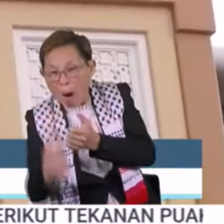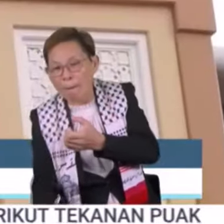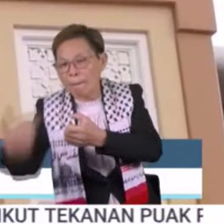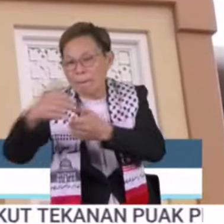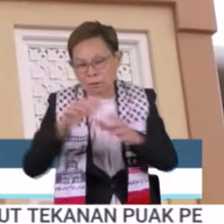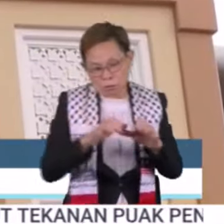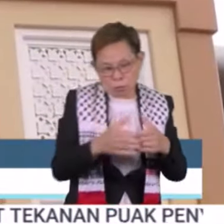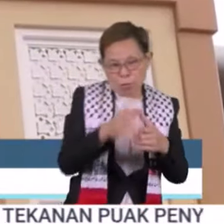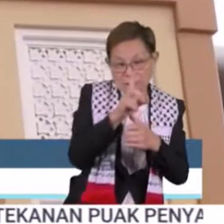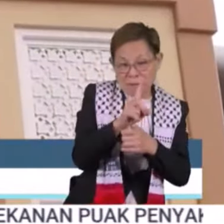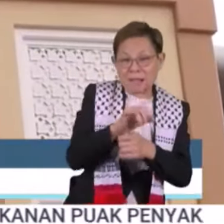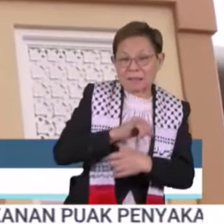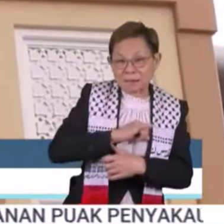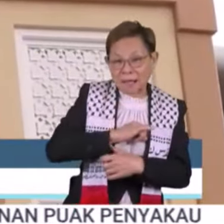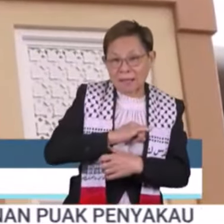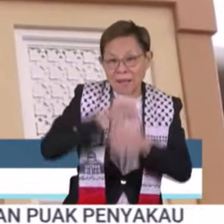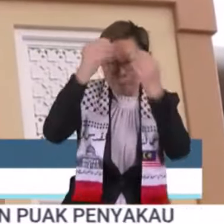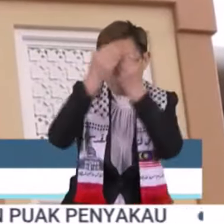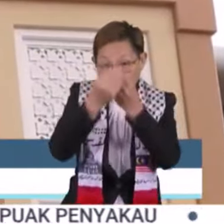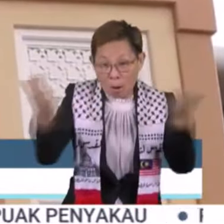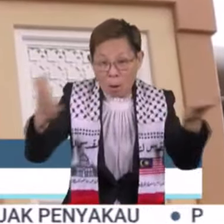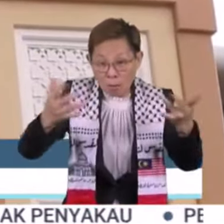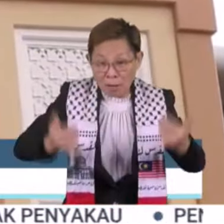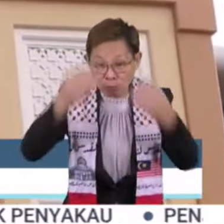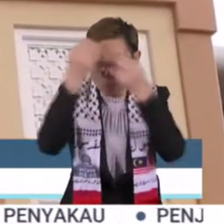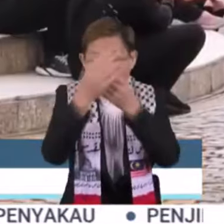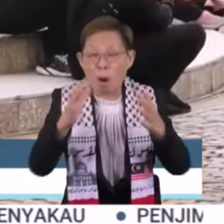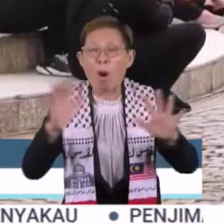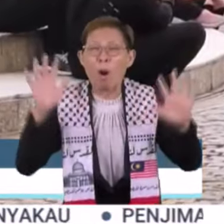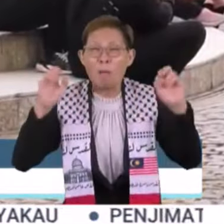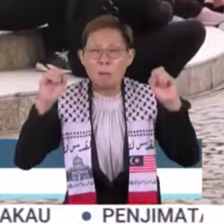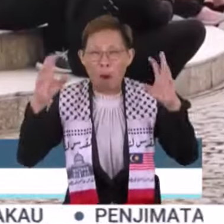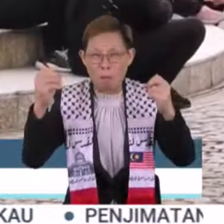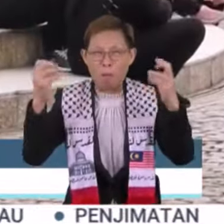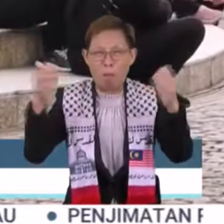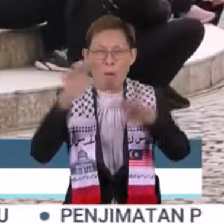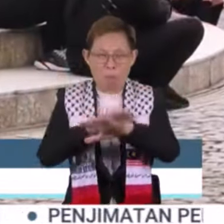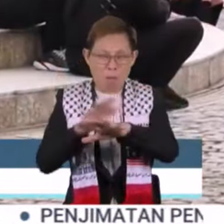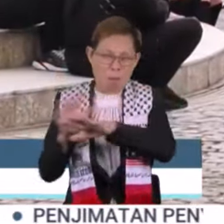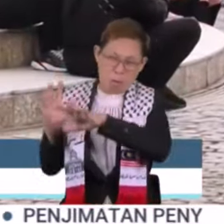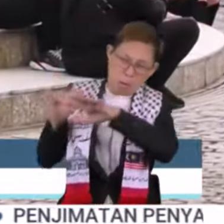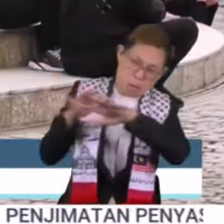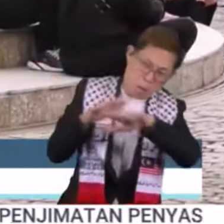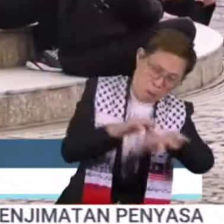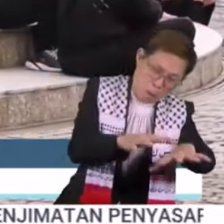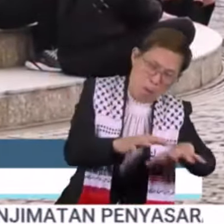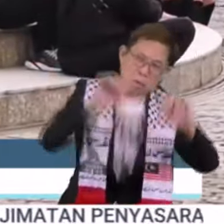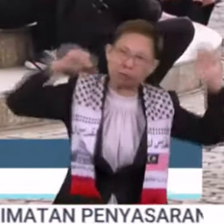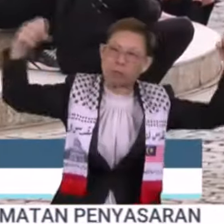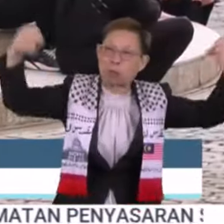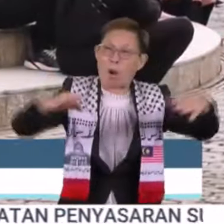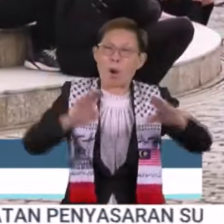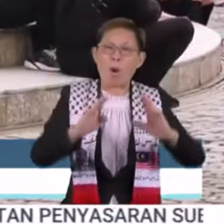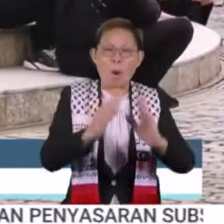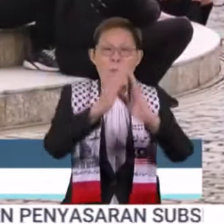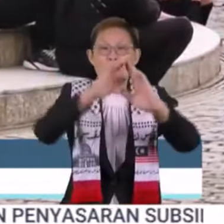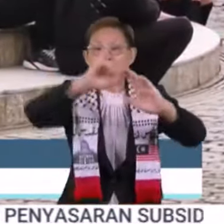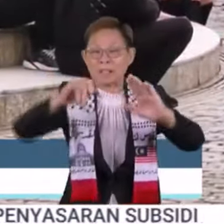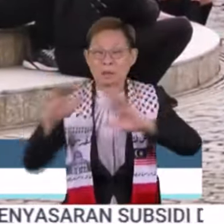kumpulan D. Dan apa yang dapat saya kongsikan ketika ini, orang ramai sudah pun mula memenuhkan perkarangan Stadium Nasional Bukit Jalil